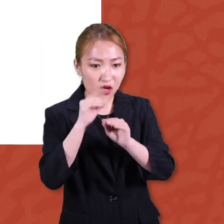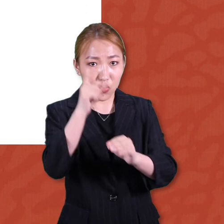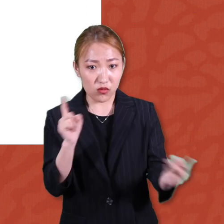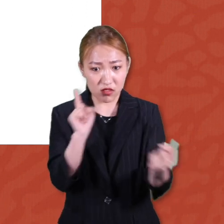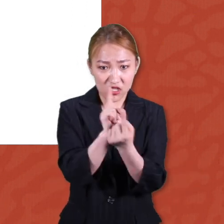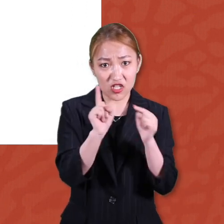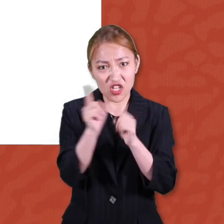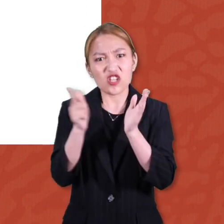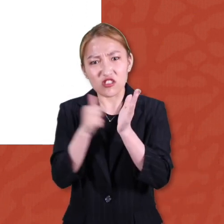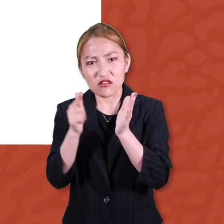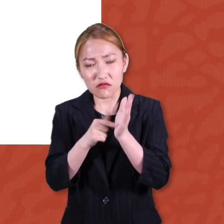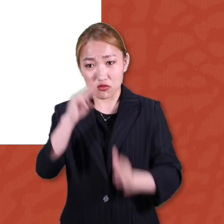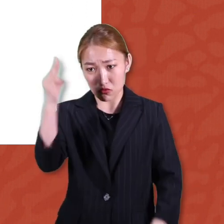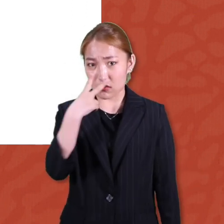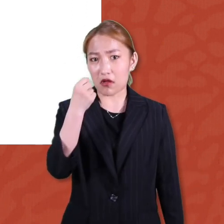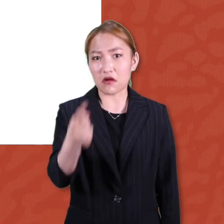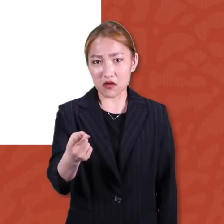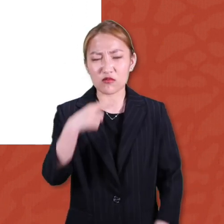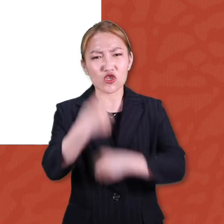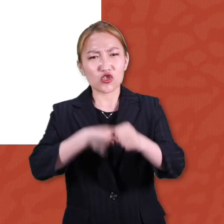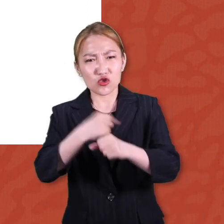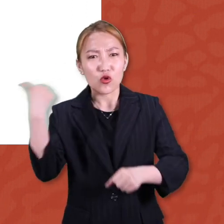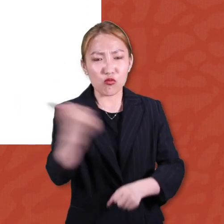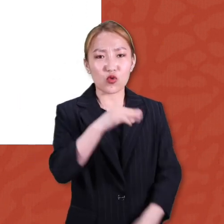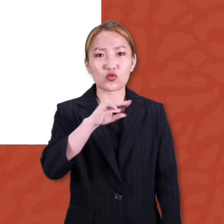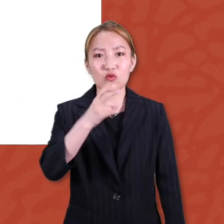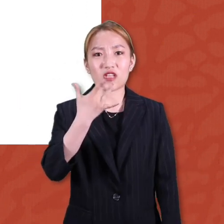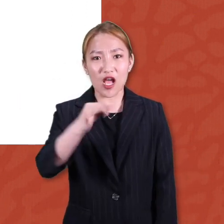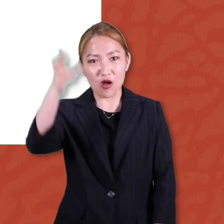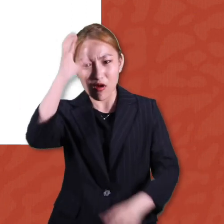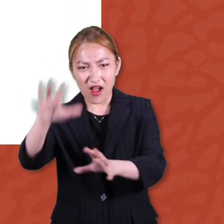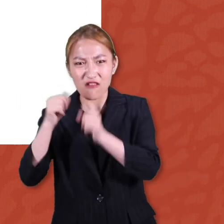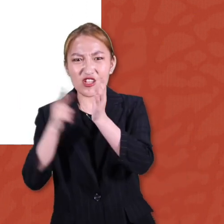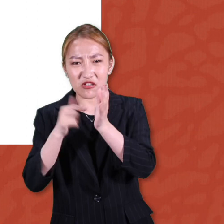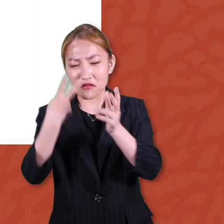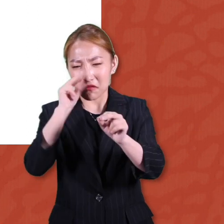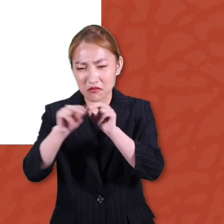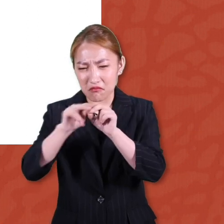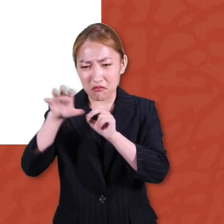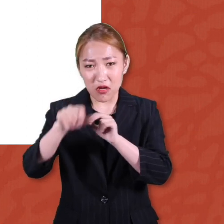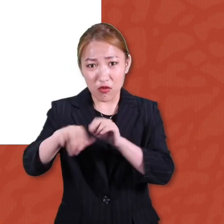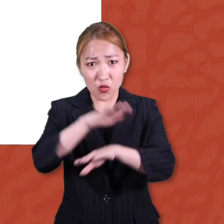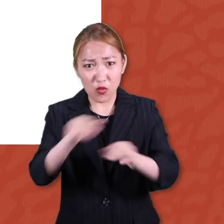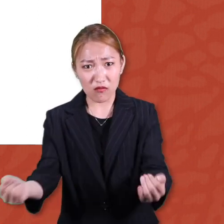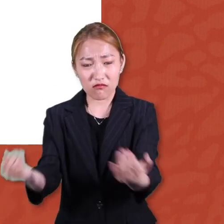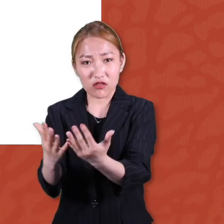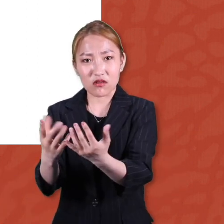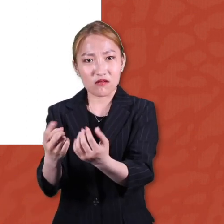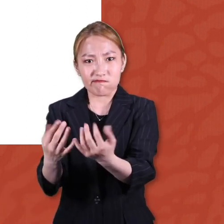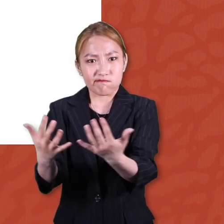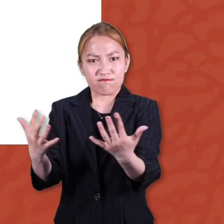тодорхойлогддог. Жил бүр тусгай боловсрол эзэмших шаардлагатай гэж онцлогдсон суралцагчдын тоо нэмэгдэж